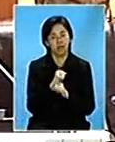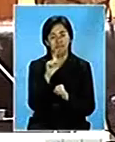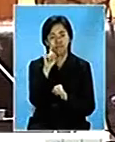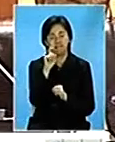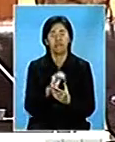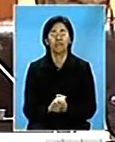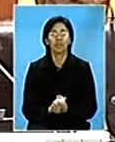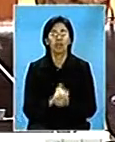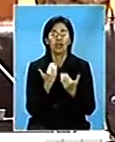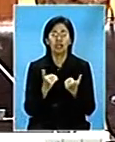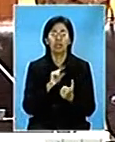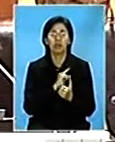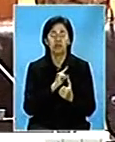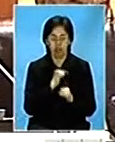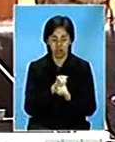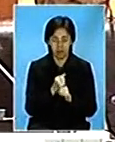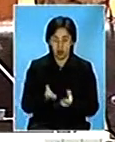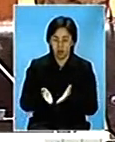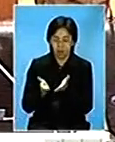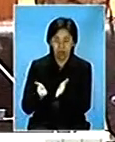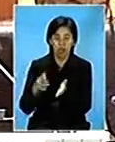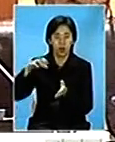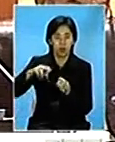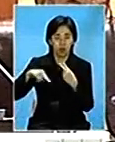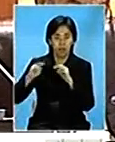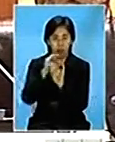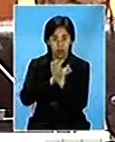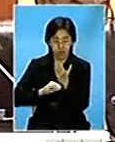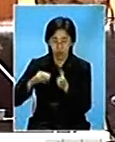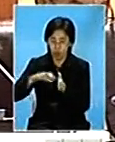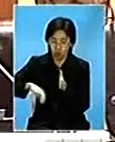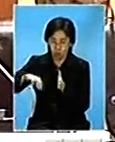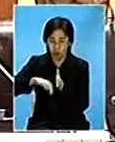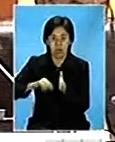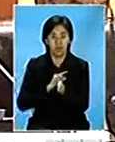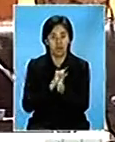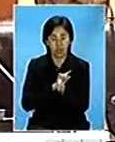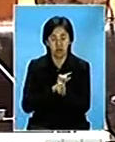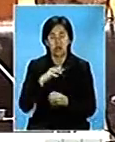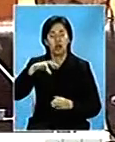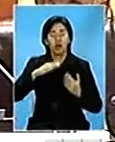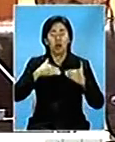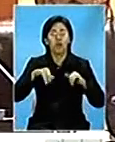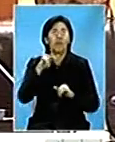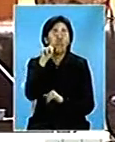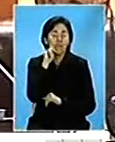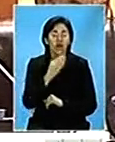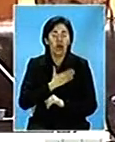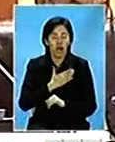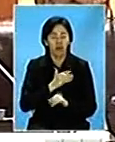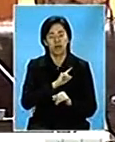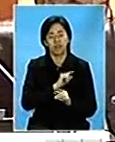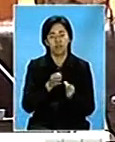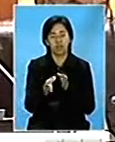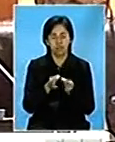เป็นเรื่องในภารกิจถ่ายโอนการขุดลอกไปให้องค์กรปกครองท้องถิ่นแต่อย่างไรก็ตามนะครับกรมชลประทานก็ยังจะเป็นที่ปรึกษาทาง